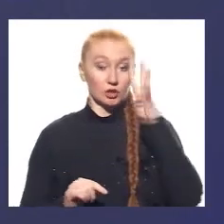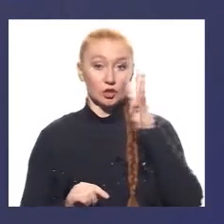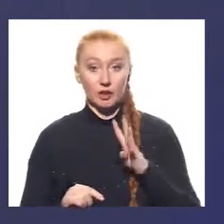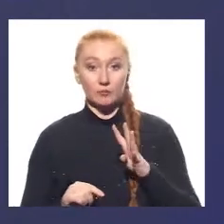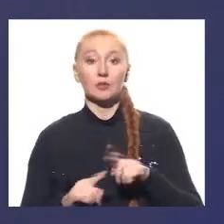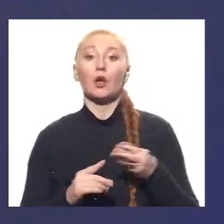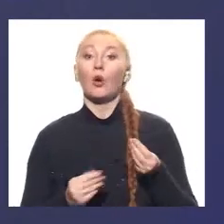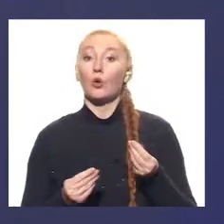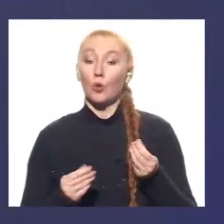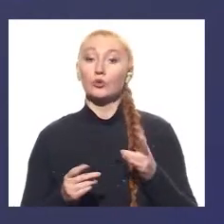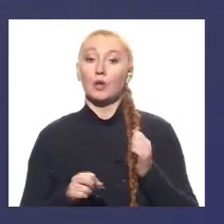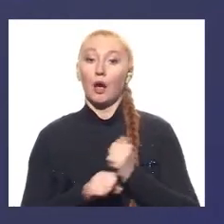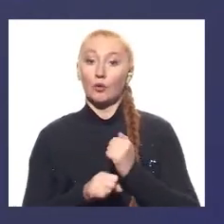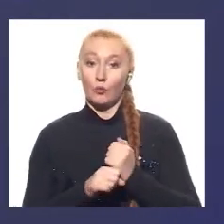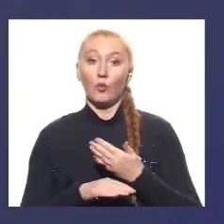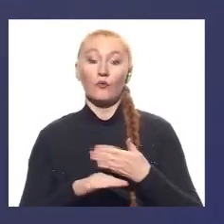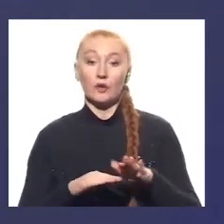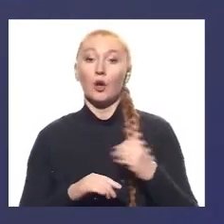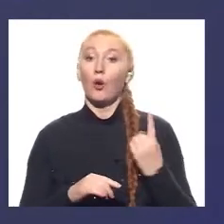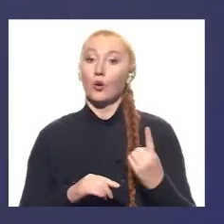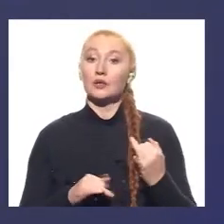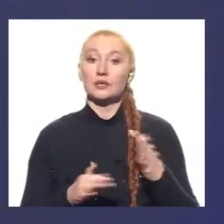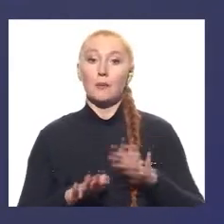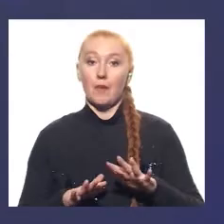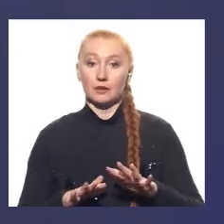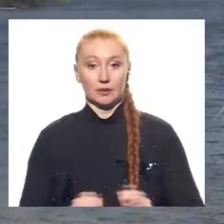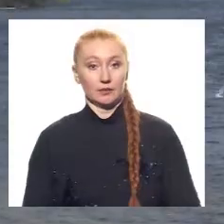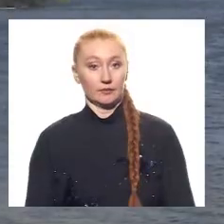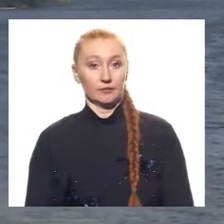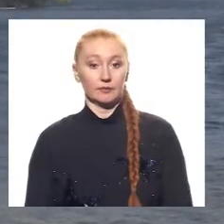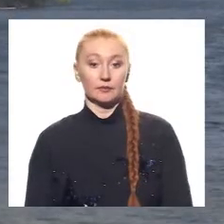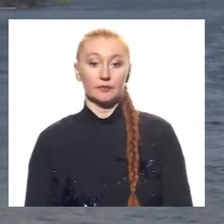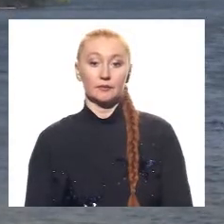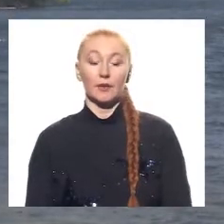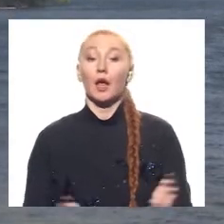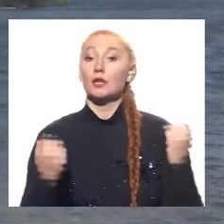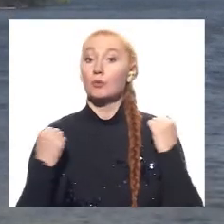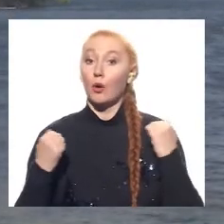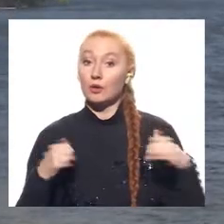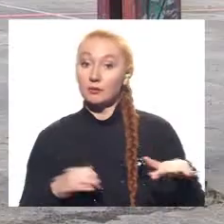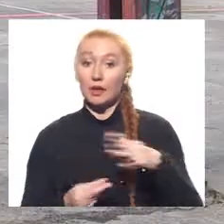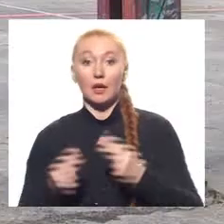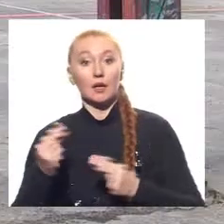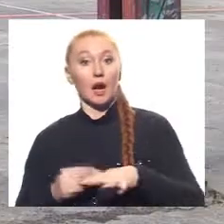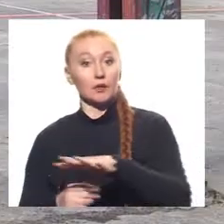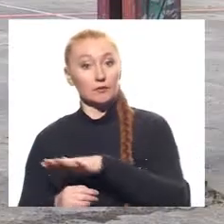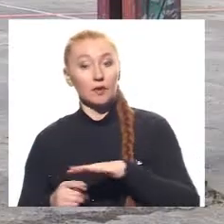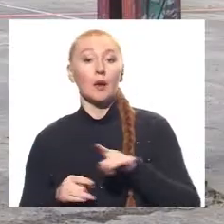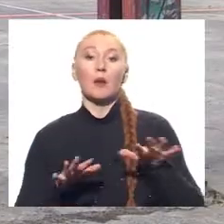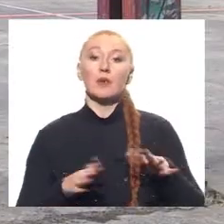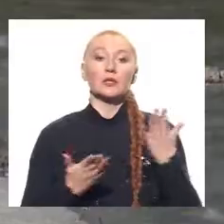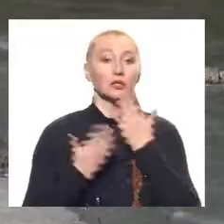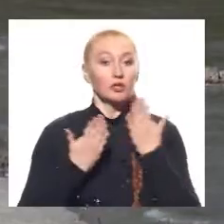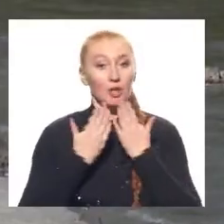місяці. Гроші на роботу виділив один із місцевих. Спортивний майданчик, гральна зона, місце для читання